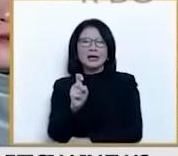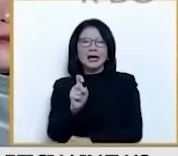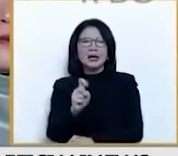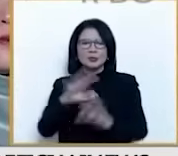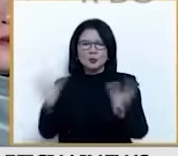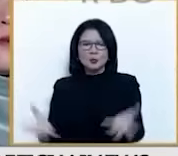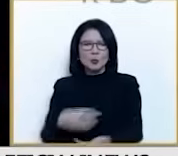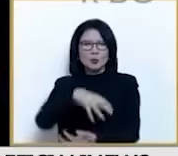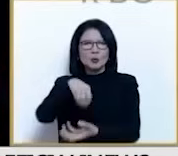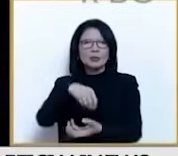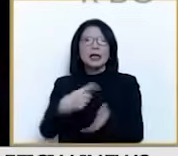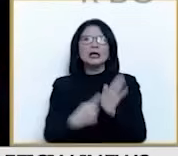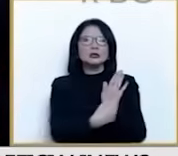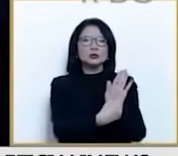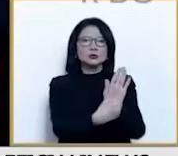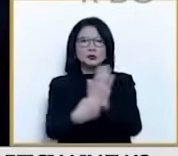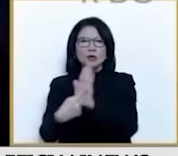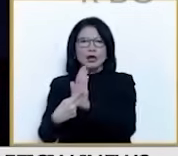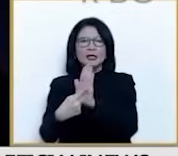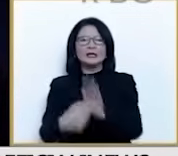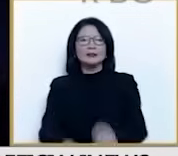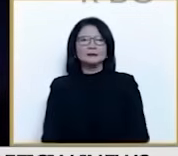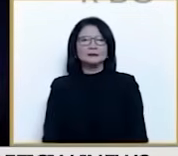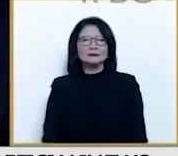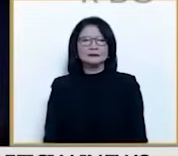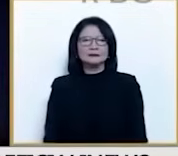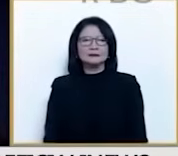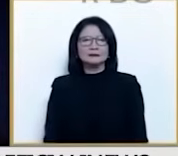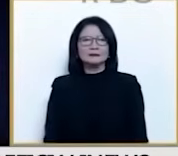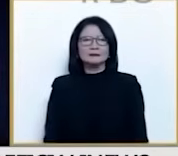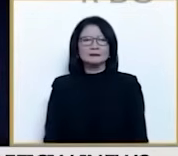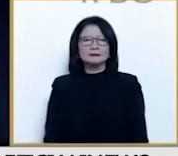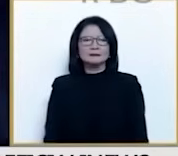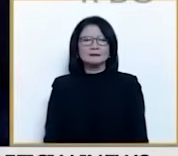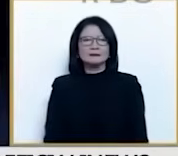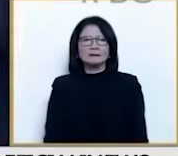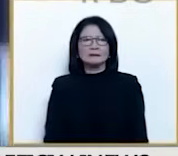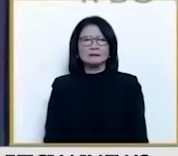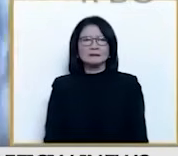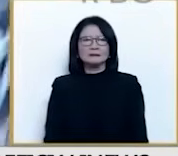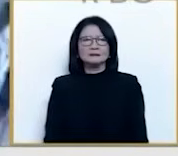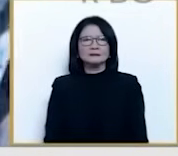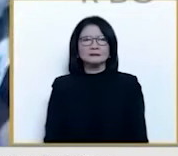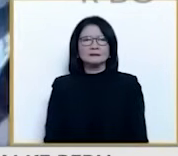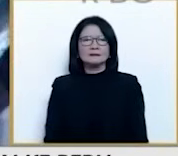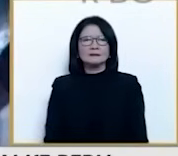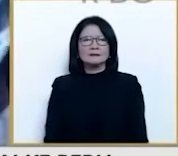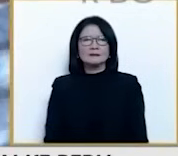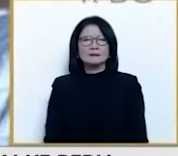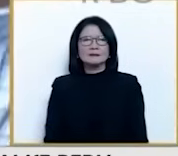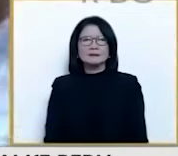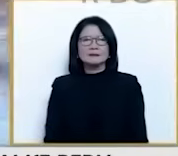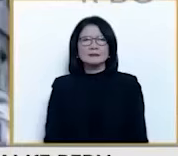dan kemudian diperlihatkan ke kamera, hadirin, dan juga kepada kami selaku moderator.